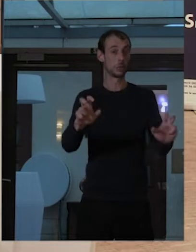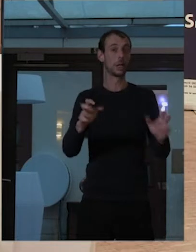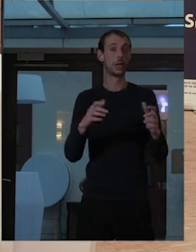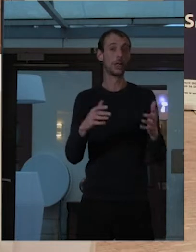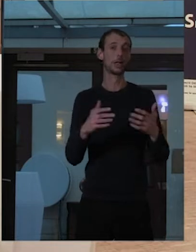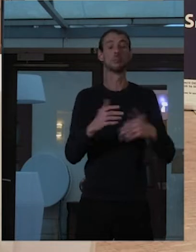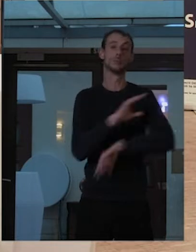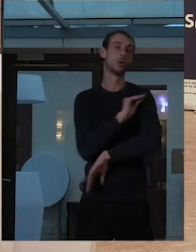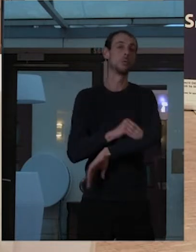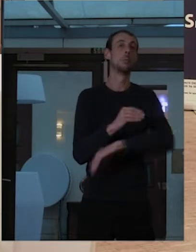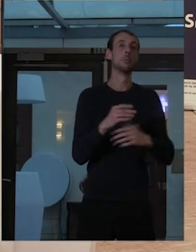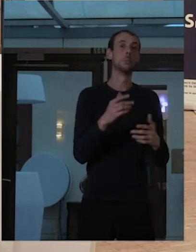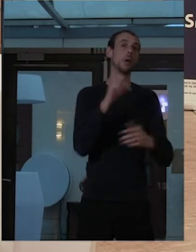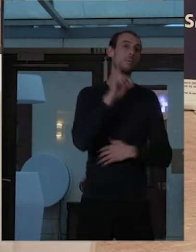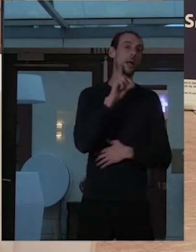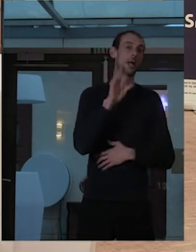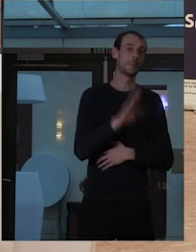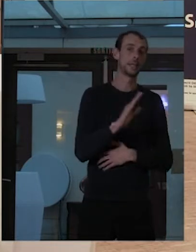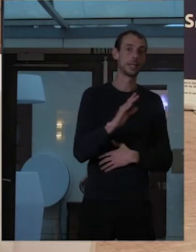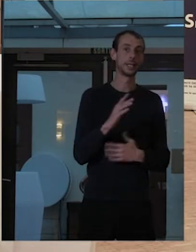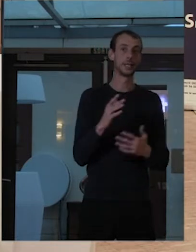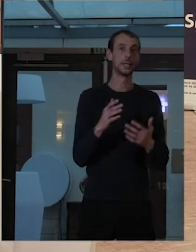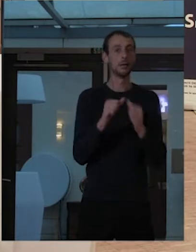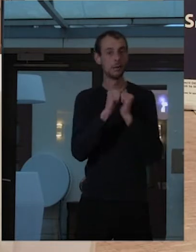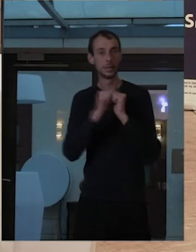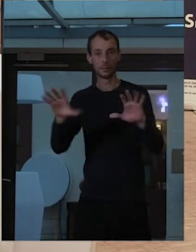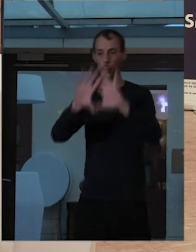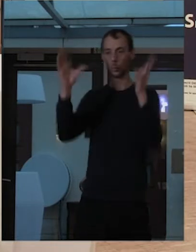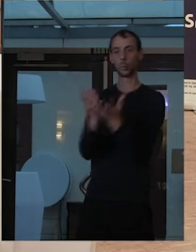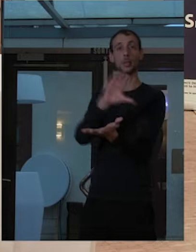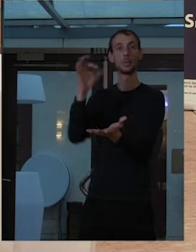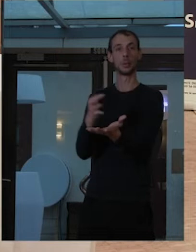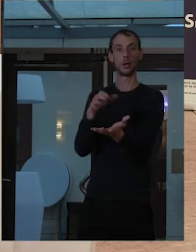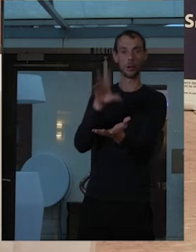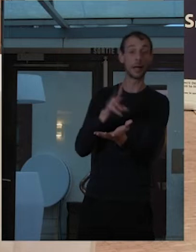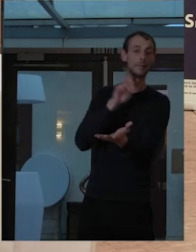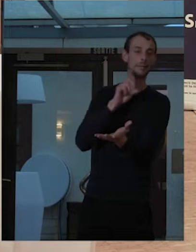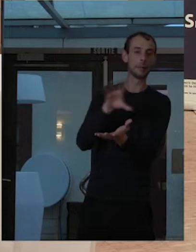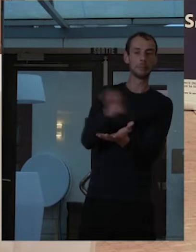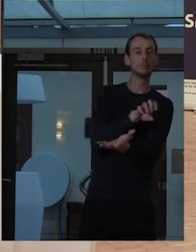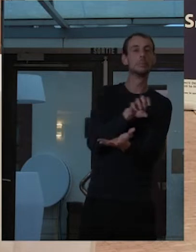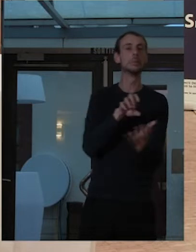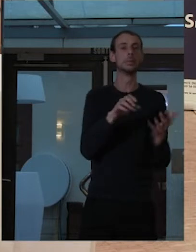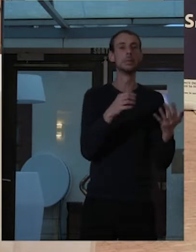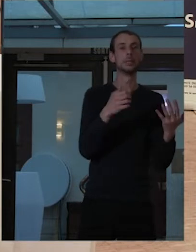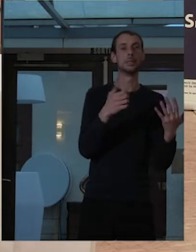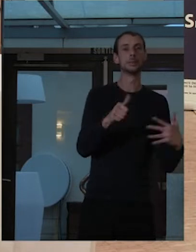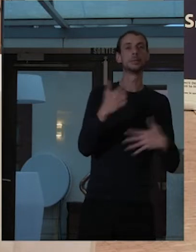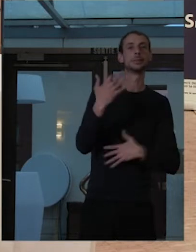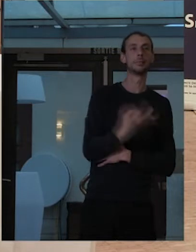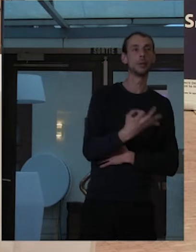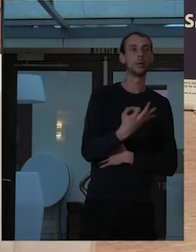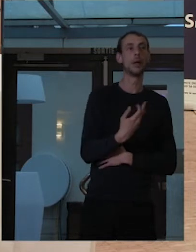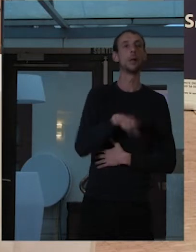féminin, représente entre 16 et 20% des diffusions. Et c'est grâce à une obligation du CSA en 2014